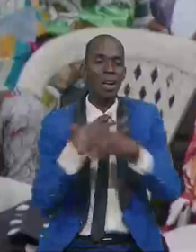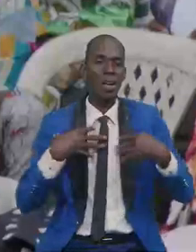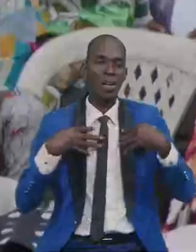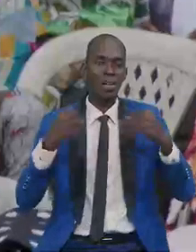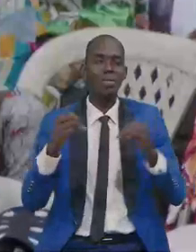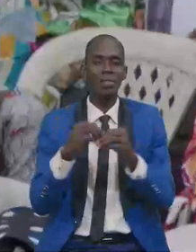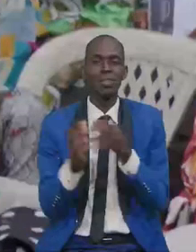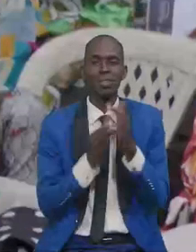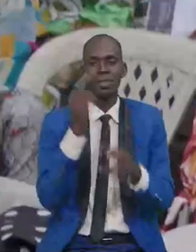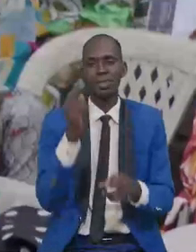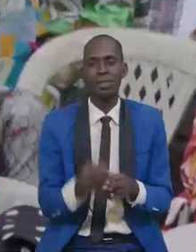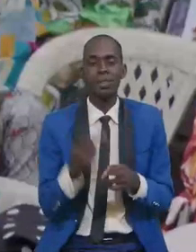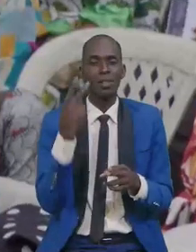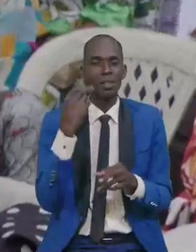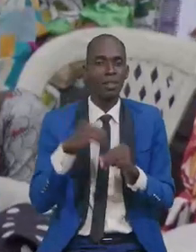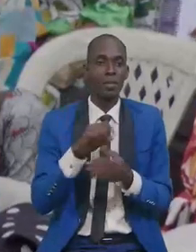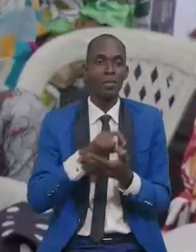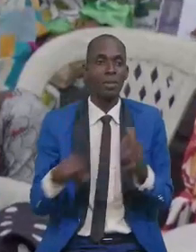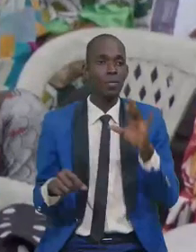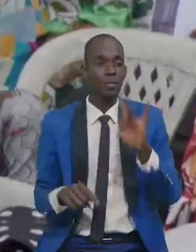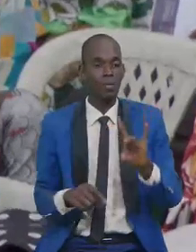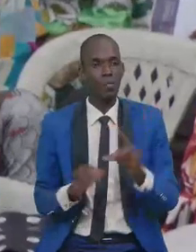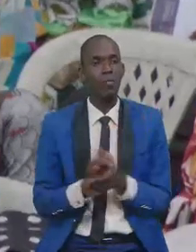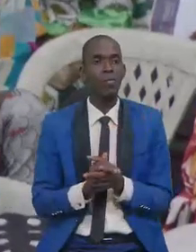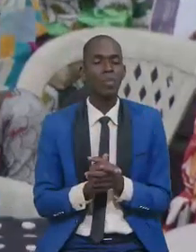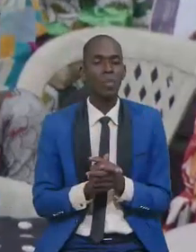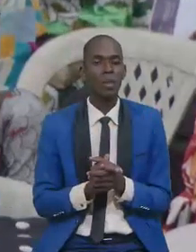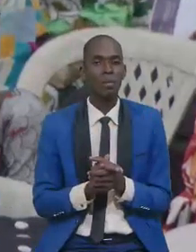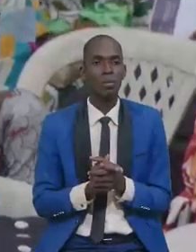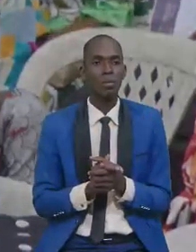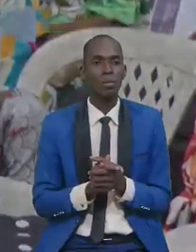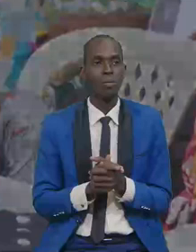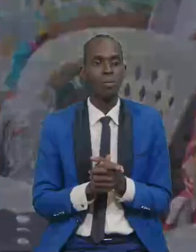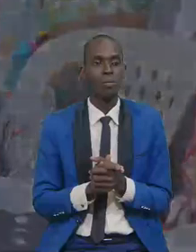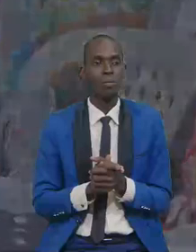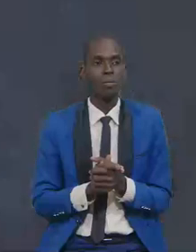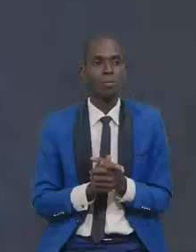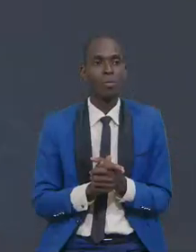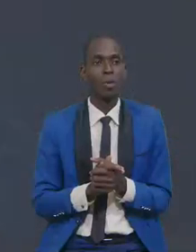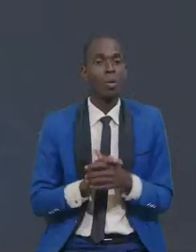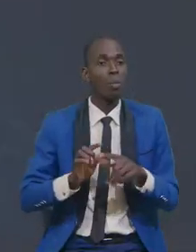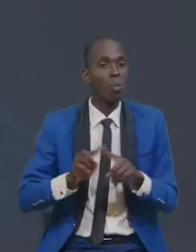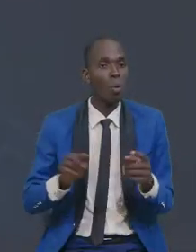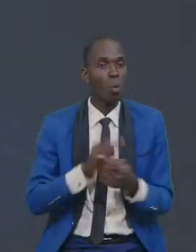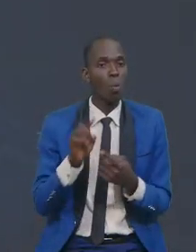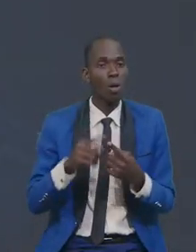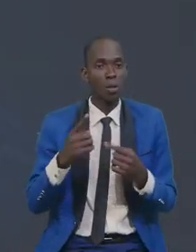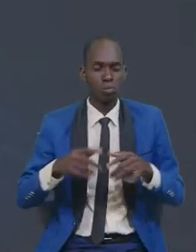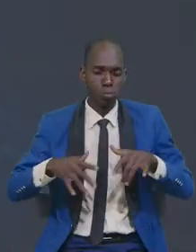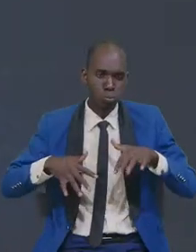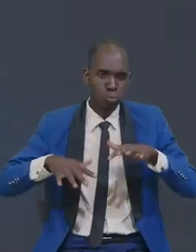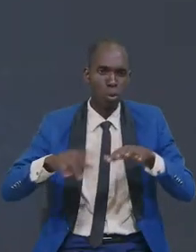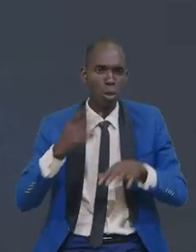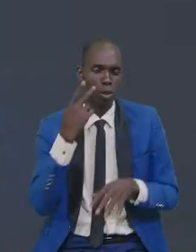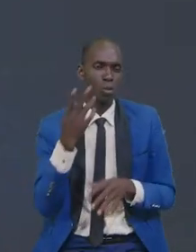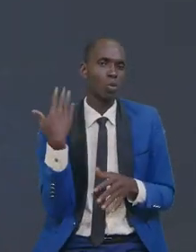guéri. Verset 8. Dans le verset 8 dit. Quand la foule vit cela, elle fut saisie